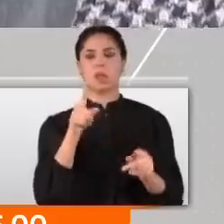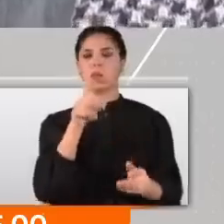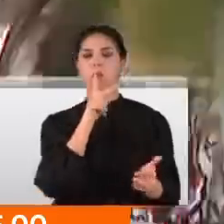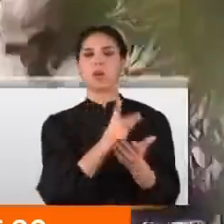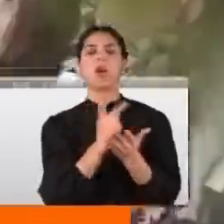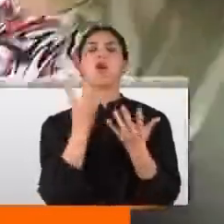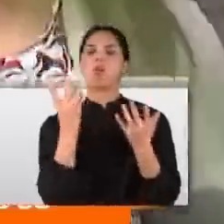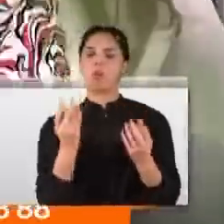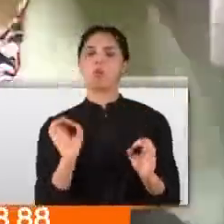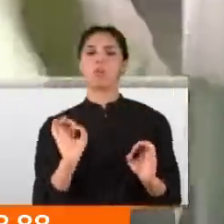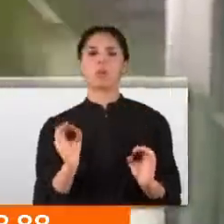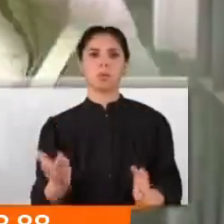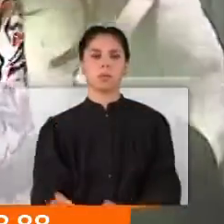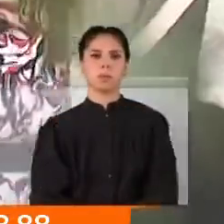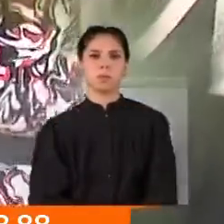karar çıkar.